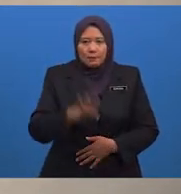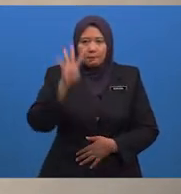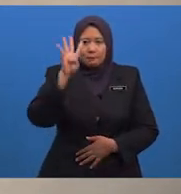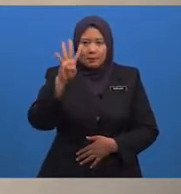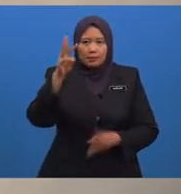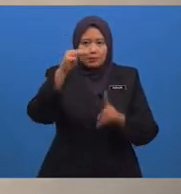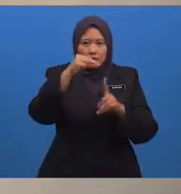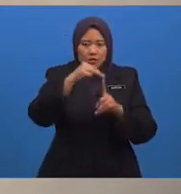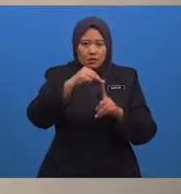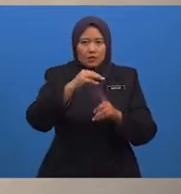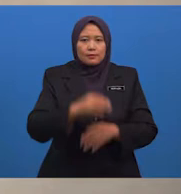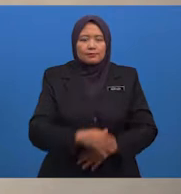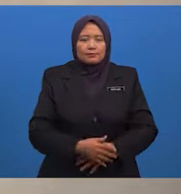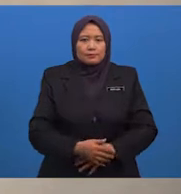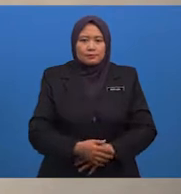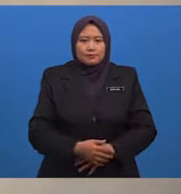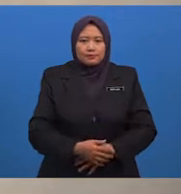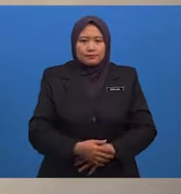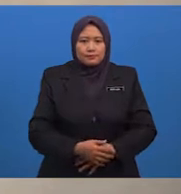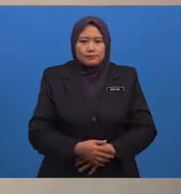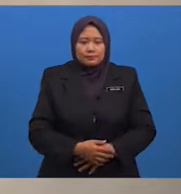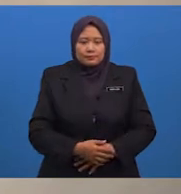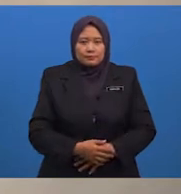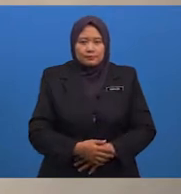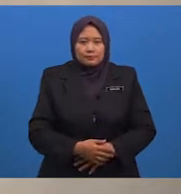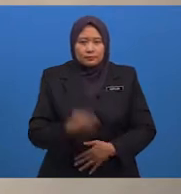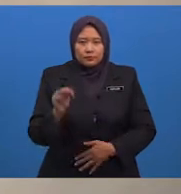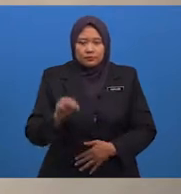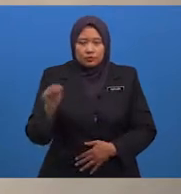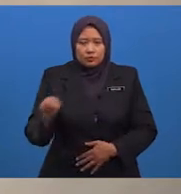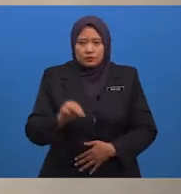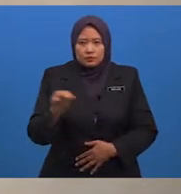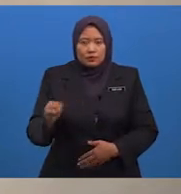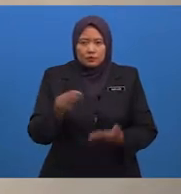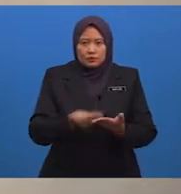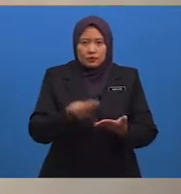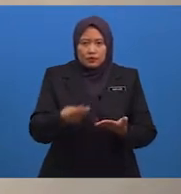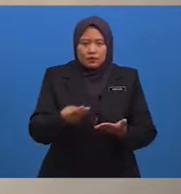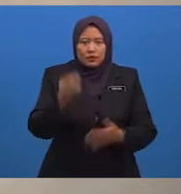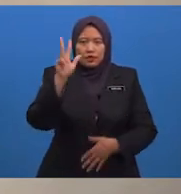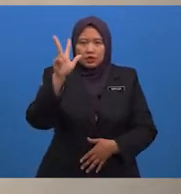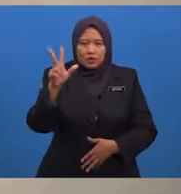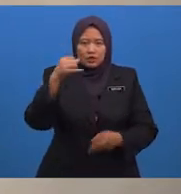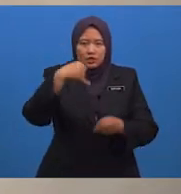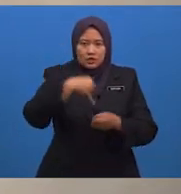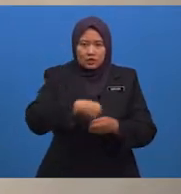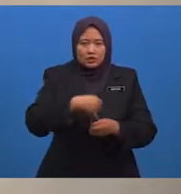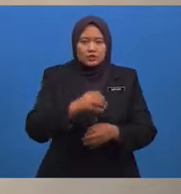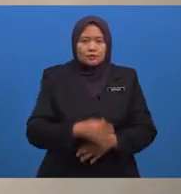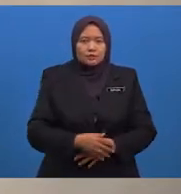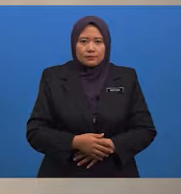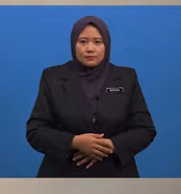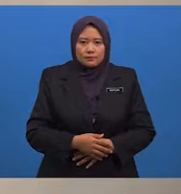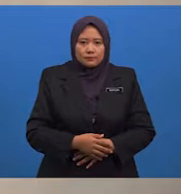markah. Justru, murid-murid perlu memberikan 3 isi relevan yang lengkap.